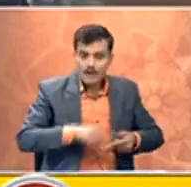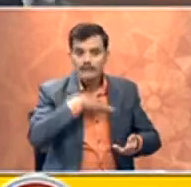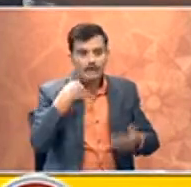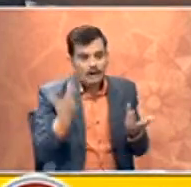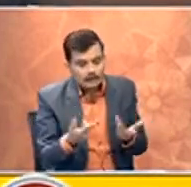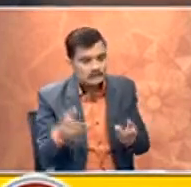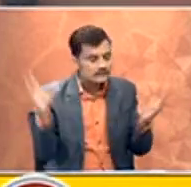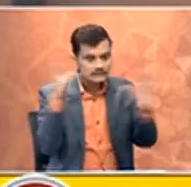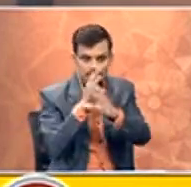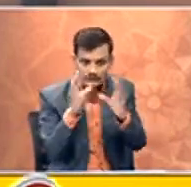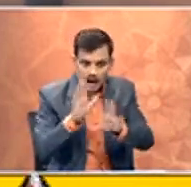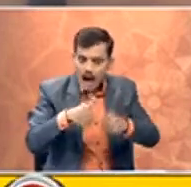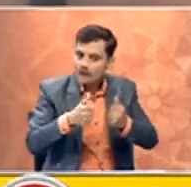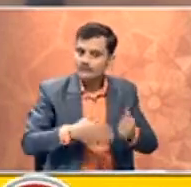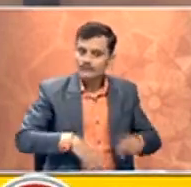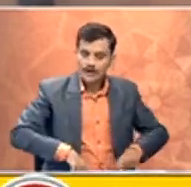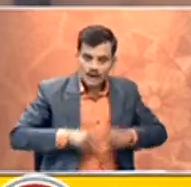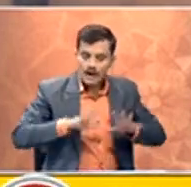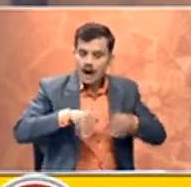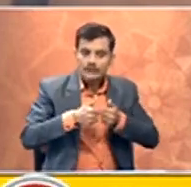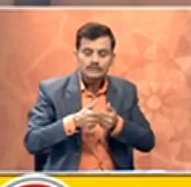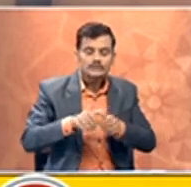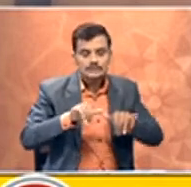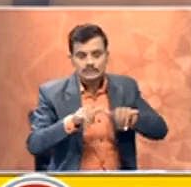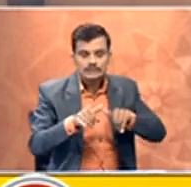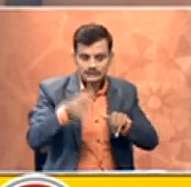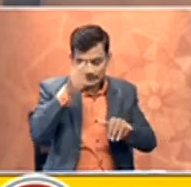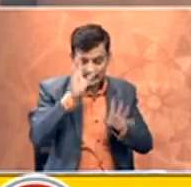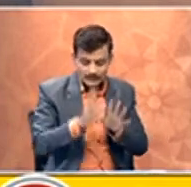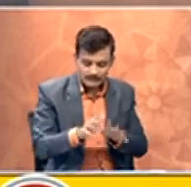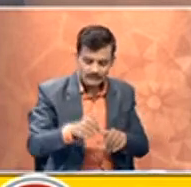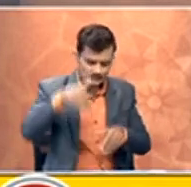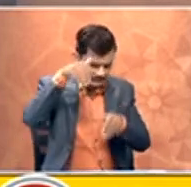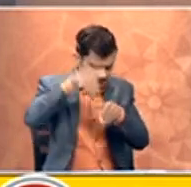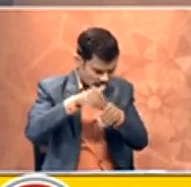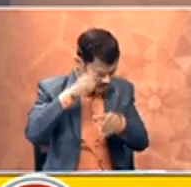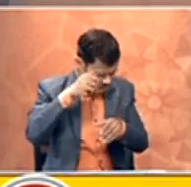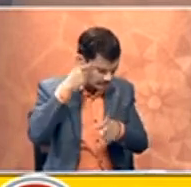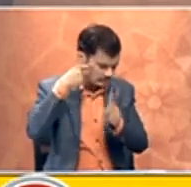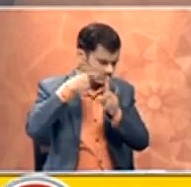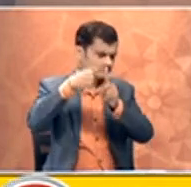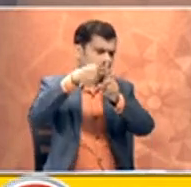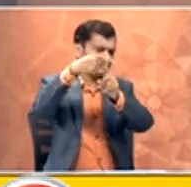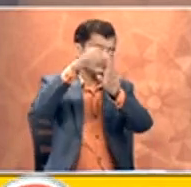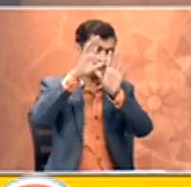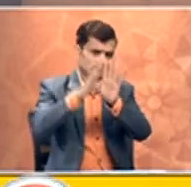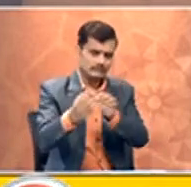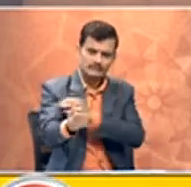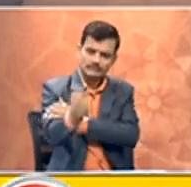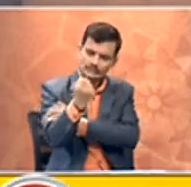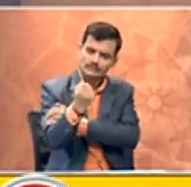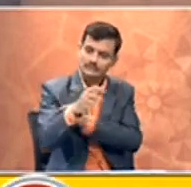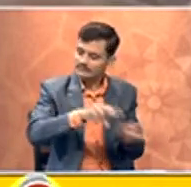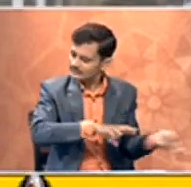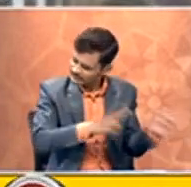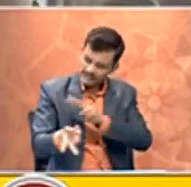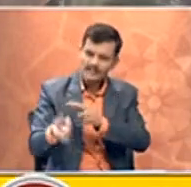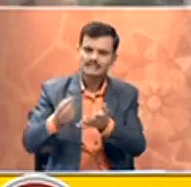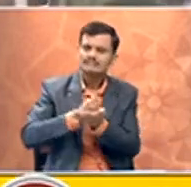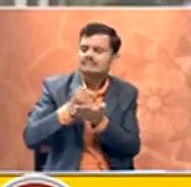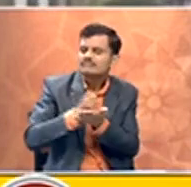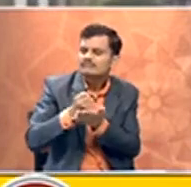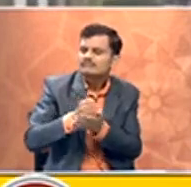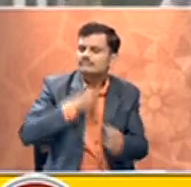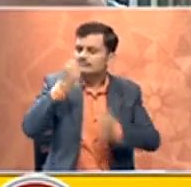कैसे बचूंगी, बट इतना था कि हाँ मुझे अंदर से हिम्मत थी कि मैंने जाना है, वापस ग्राउंड पर खड़े होना है,